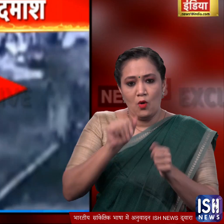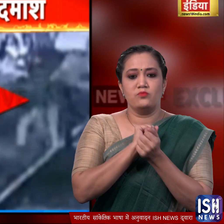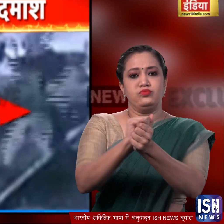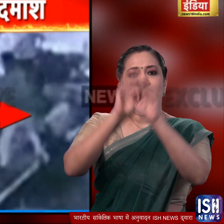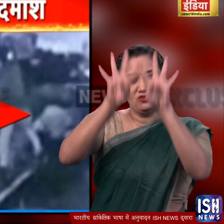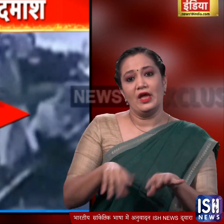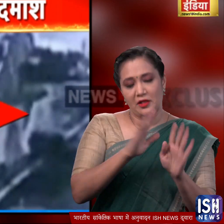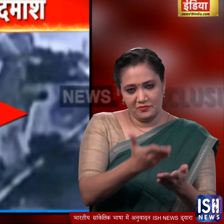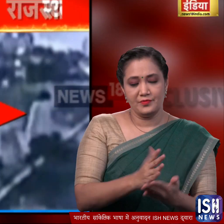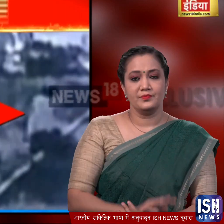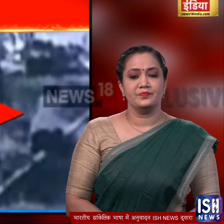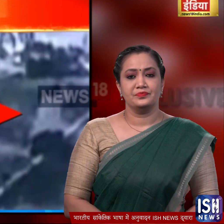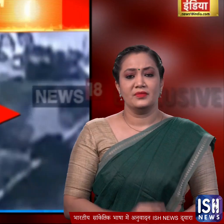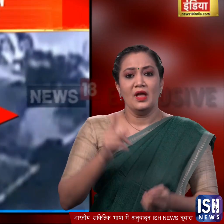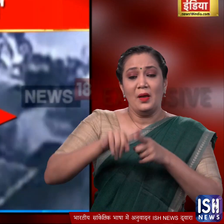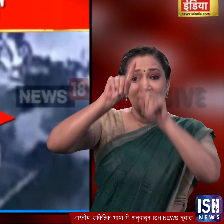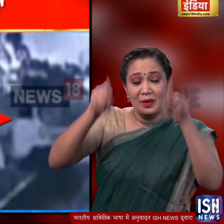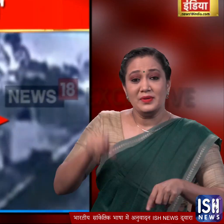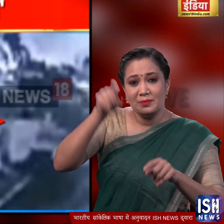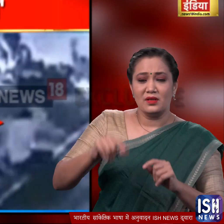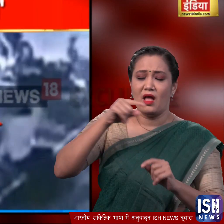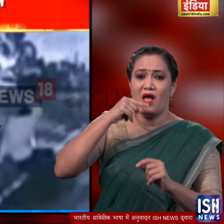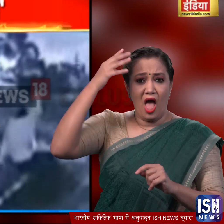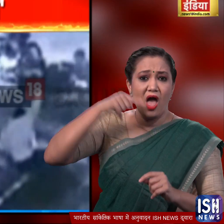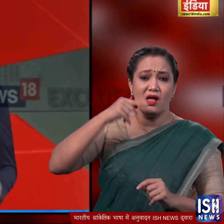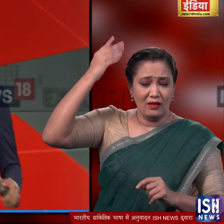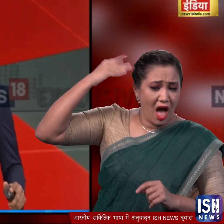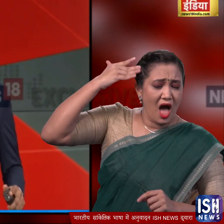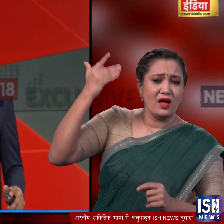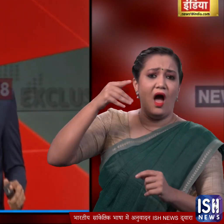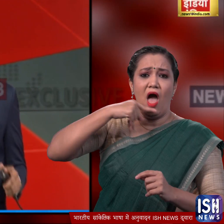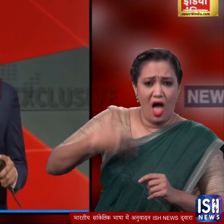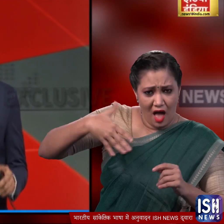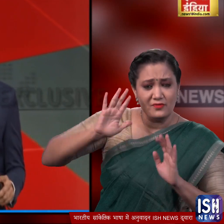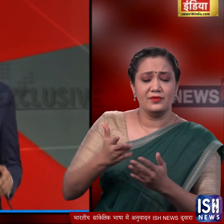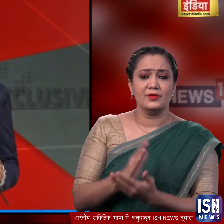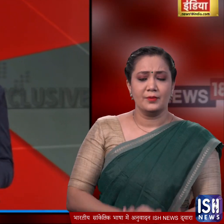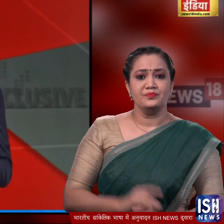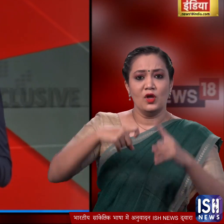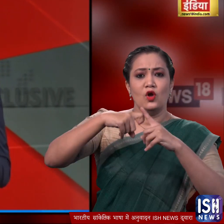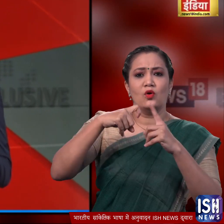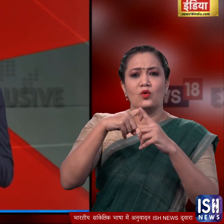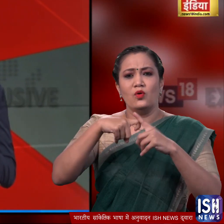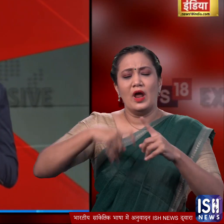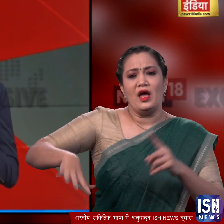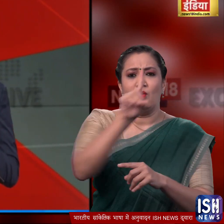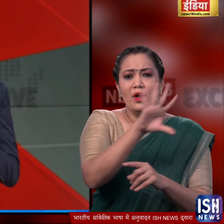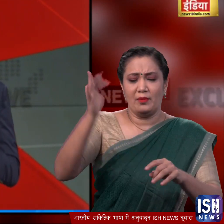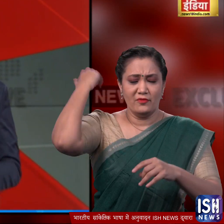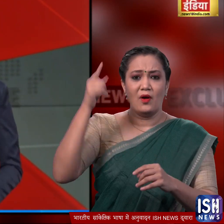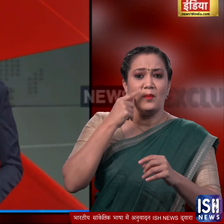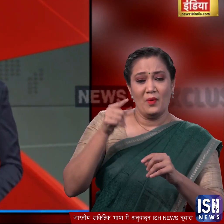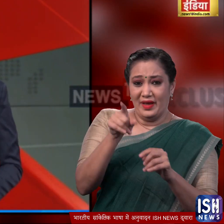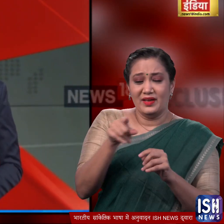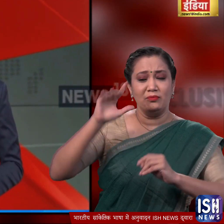गई है। बताया गया कि इस हमले में कारोबारी के सिर पर गहरी चोटें आईं। सौभाग्य की एक बात यह कि कोटा में एक हफ्ते पहले जिस कारोबारी पर